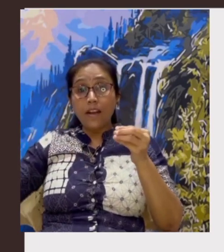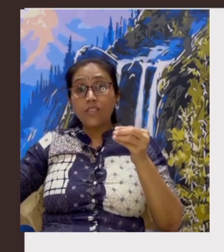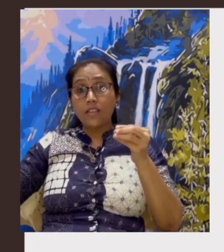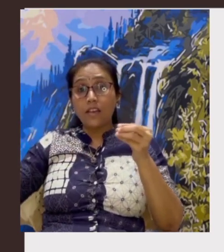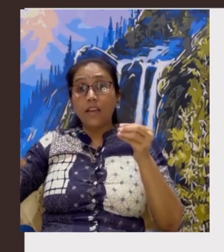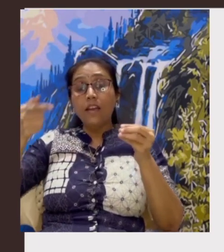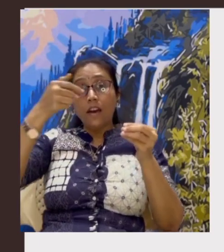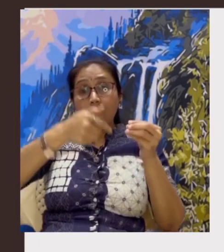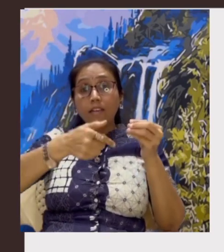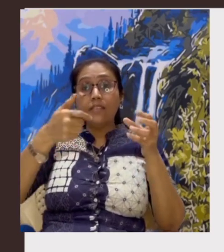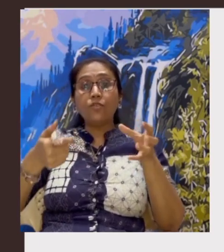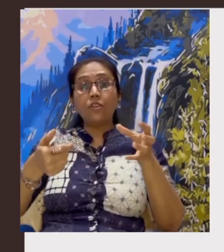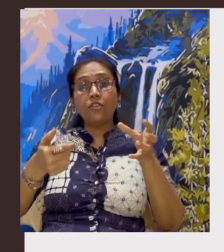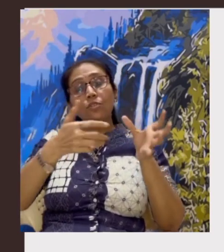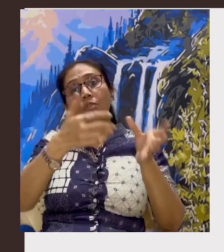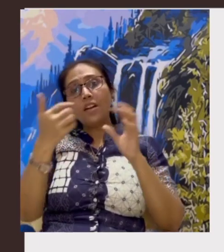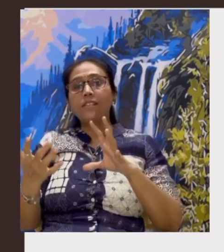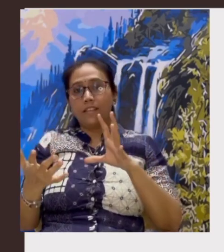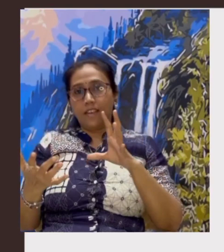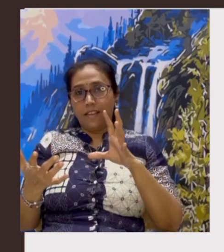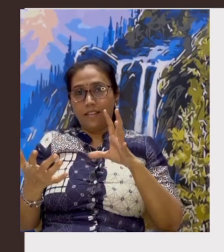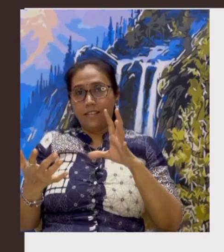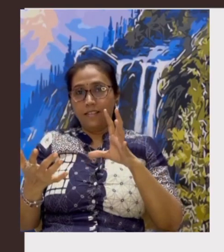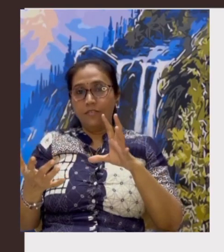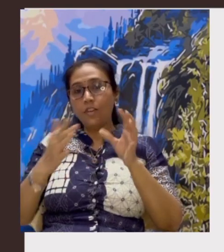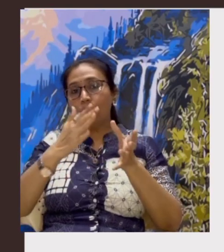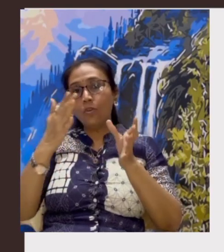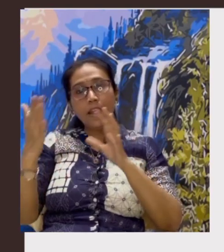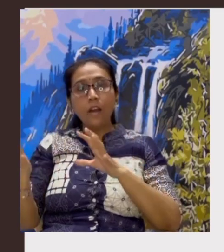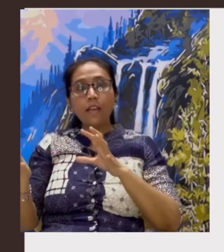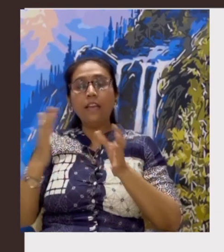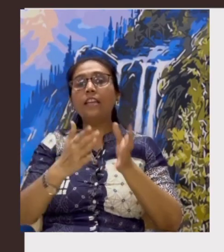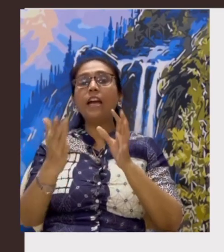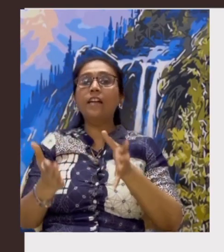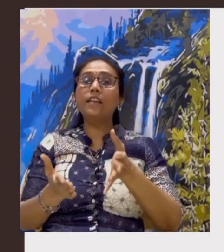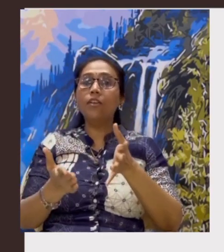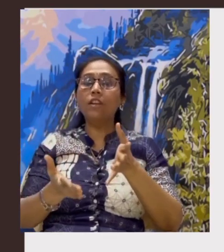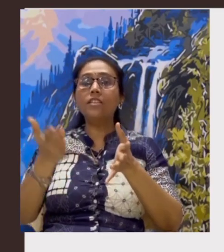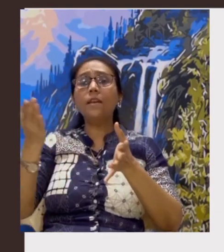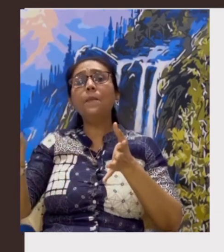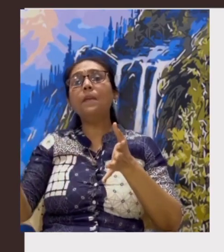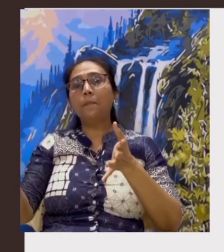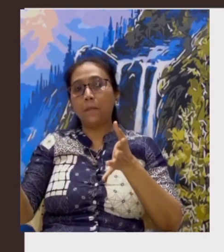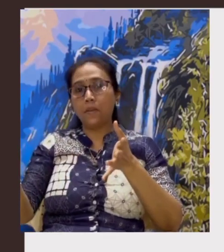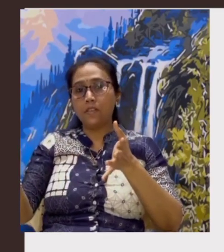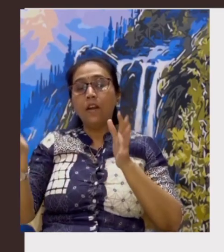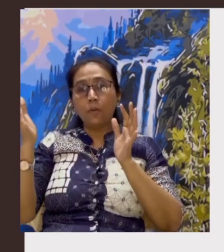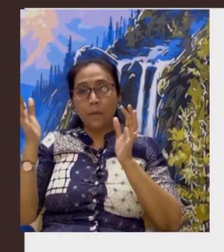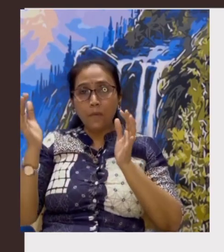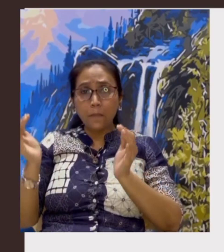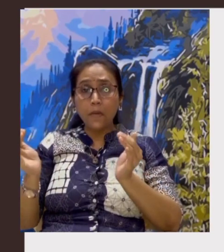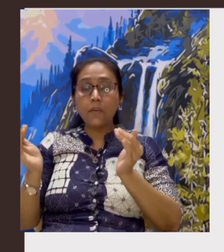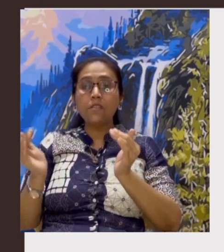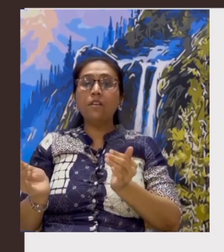करना चाहता है अंडर दिस डॉक्ट्रिन तो वो कर सकता है। ओके, वो अलाउड है, लेकिन कारण क्या होना चाहिए? पब्लिक पर्पस। कोई